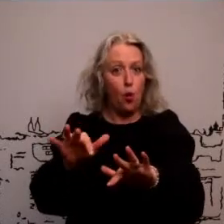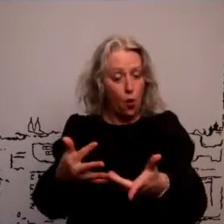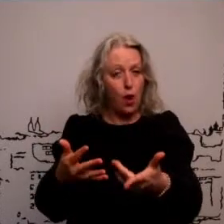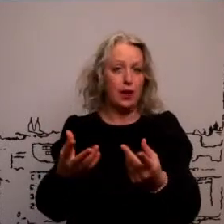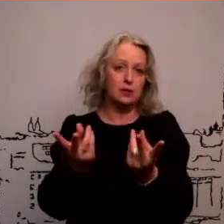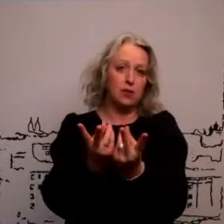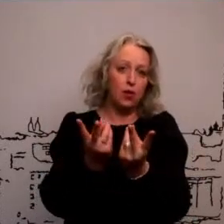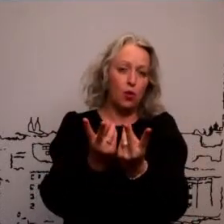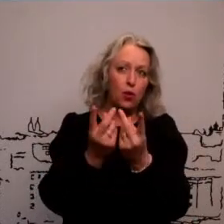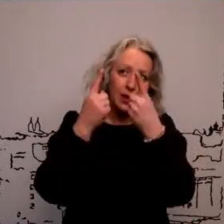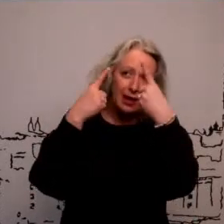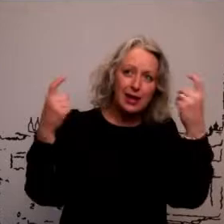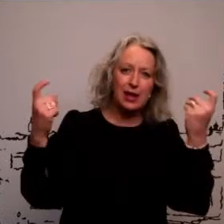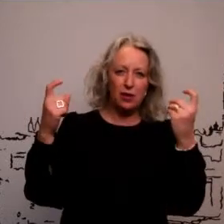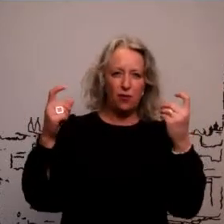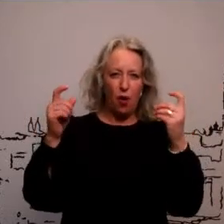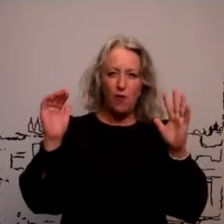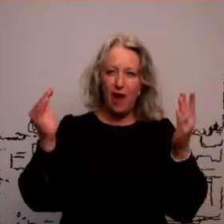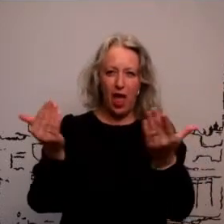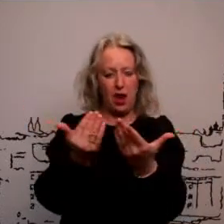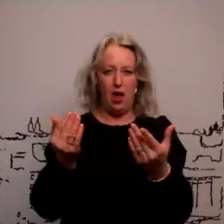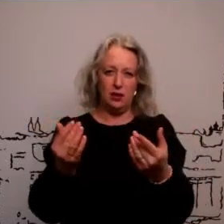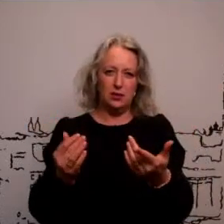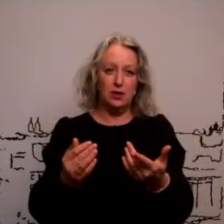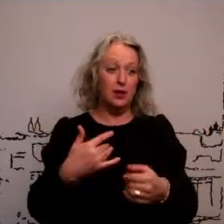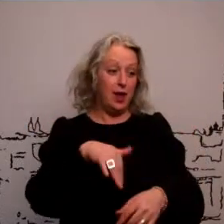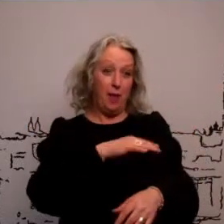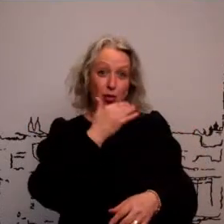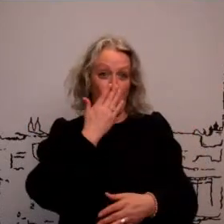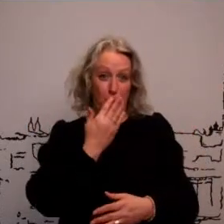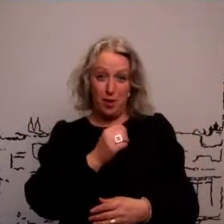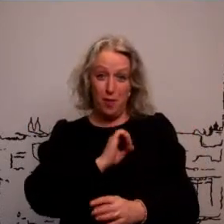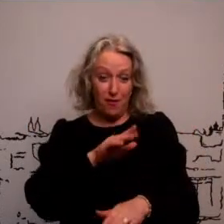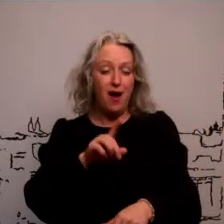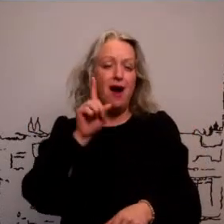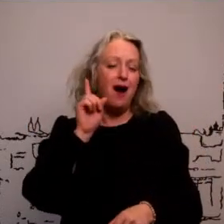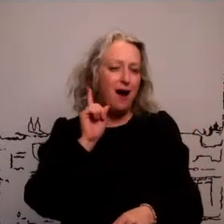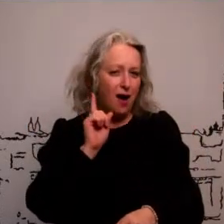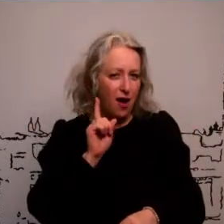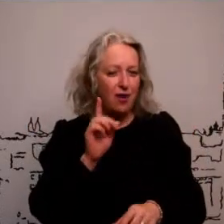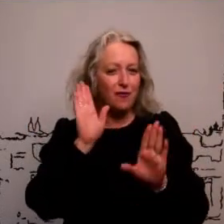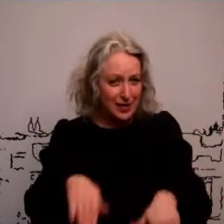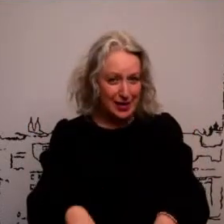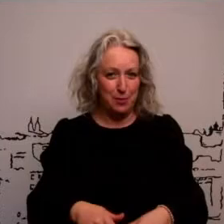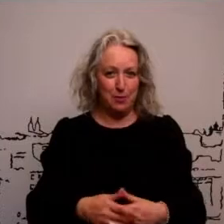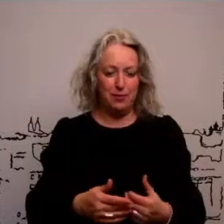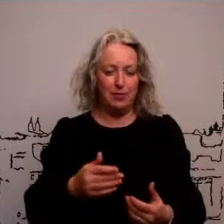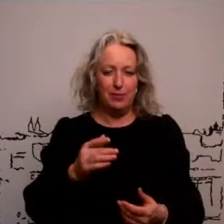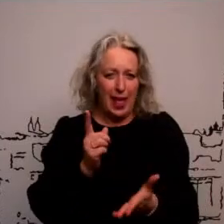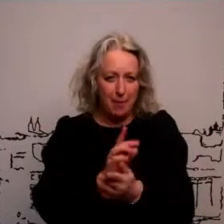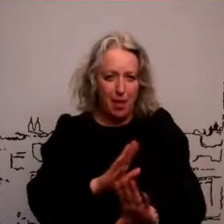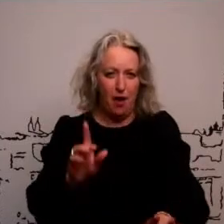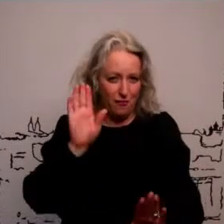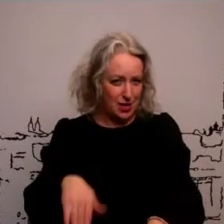selles info väljas, et meie numbrit ei pea muidugi andma, aga võib anda ka, aga minu mõelest see